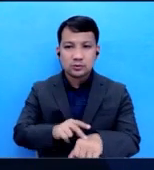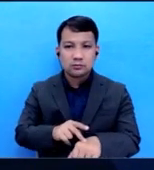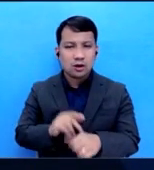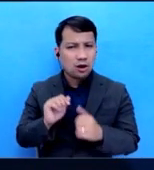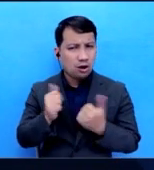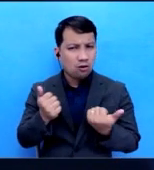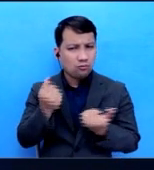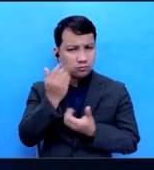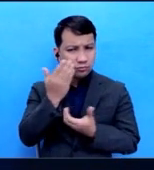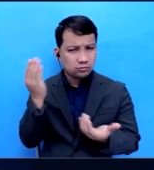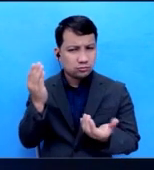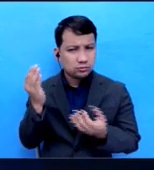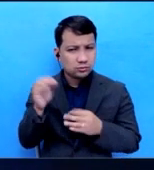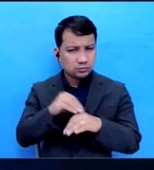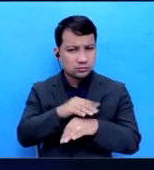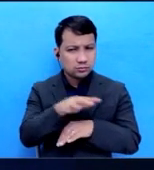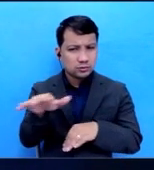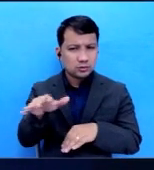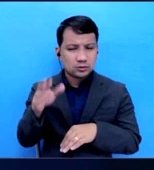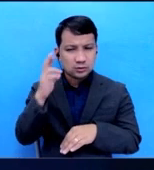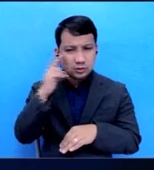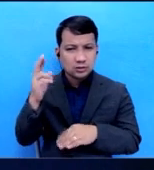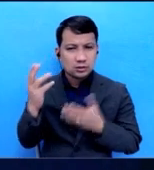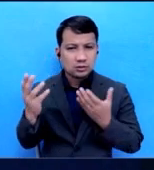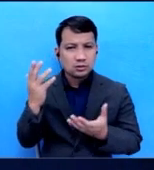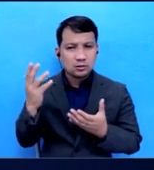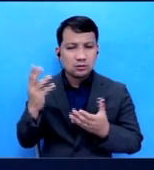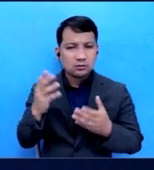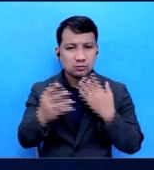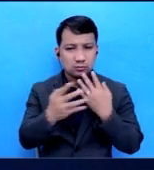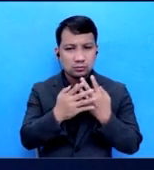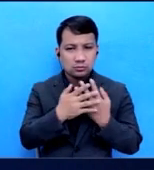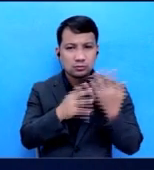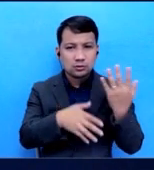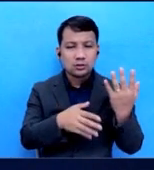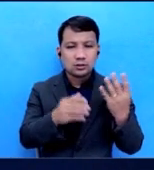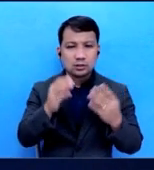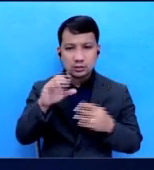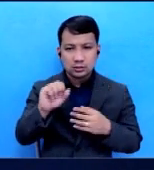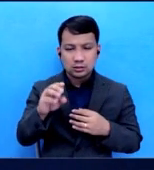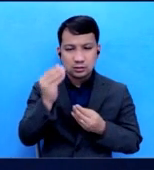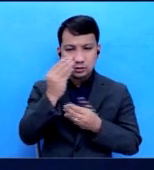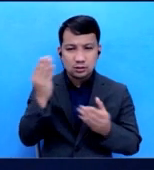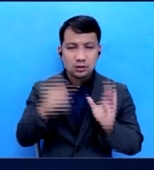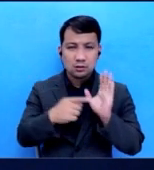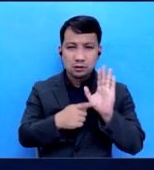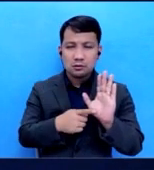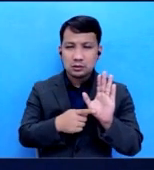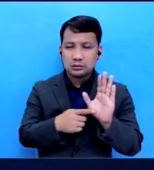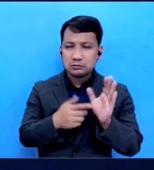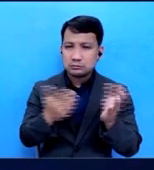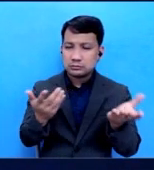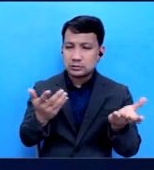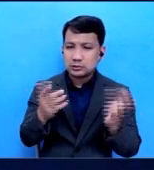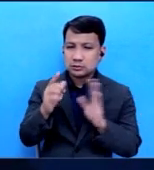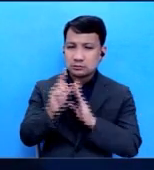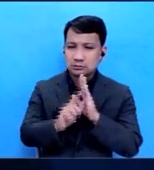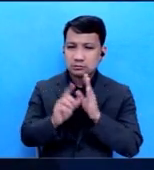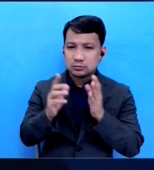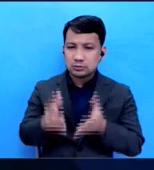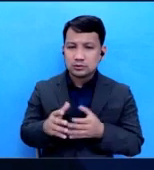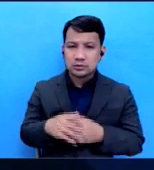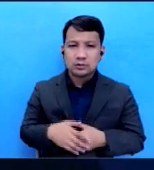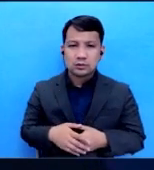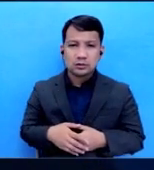daw niya maiimpluwensyahan si Ragos kayong nakakulong siya sa Camp Crame? Sabi pa ng abogado ni De Lima,